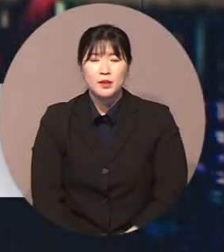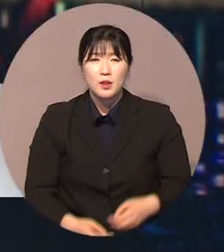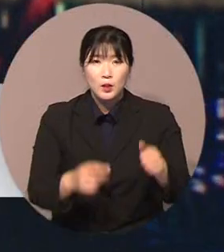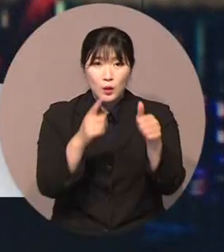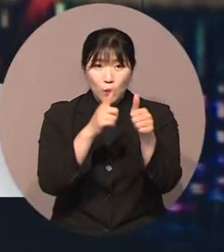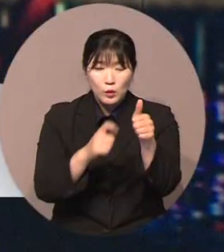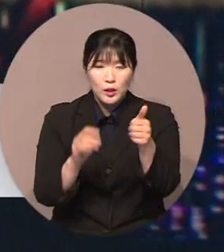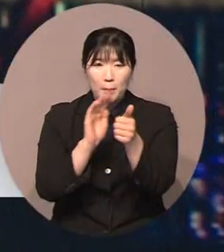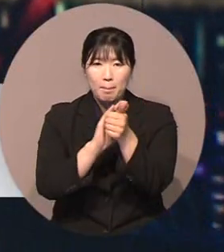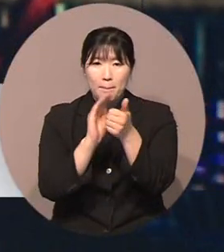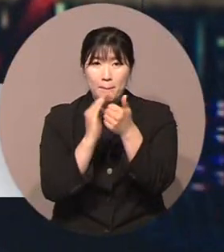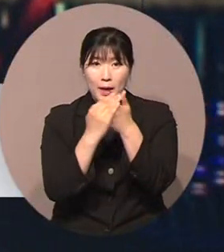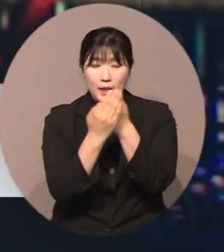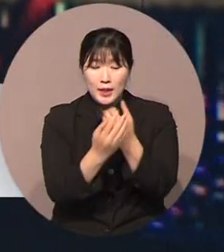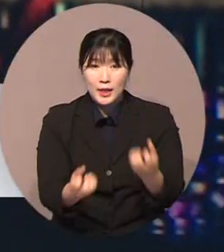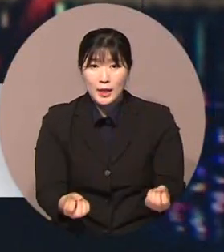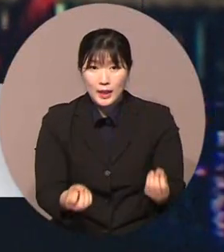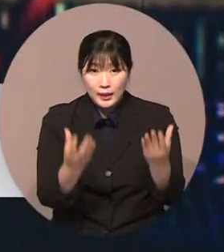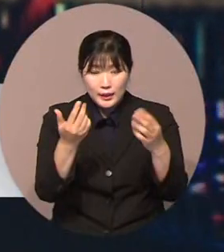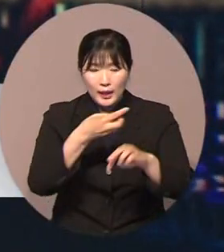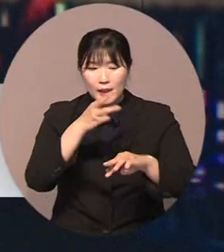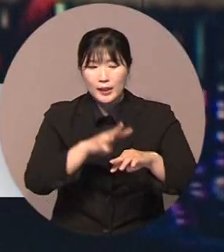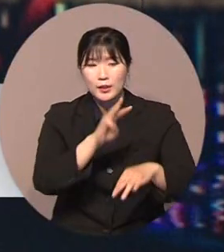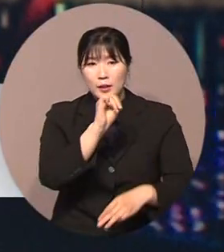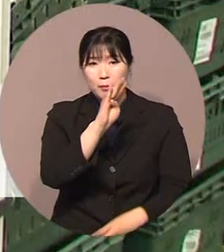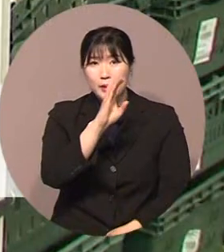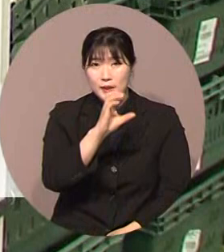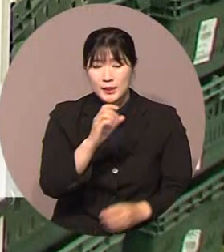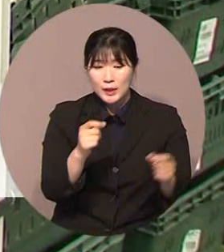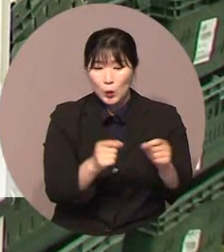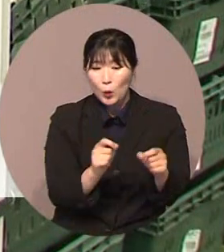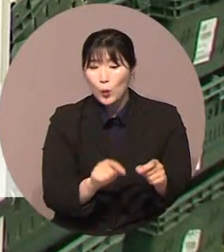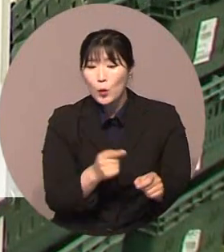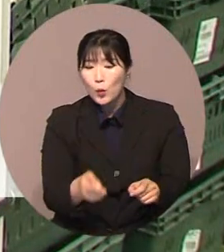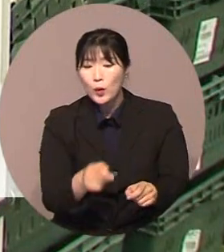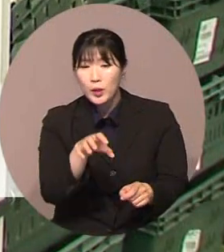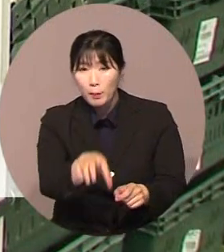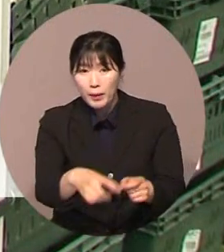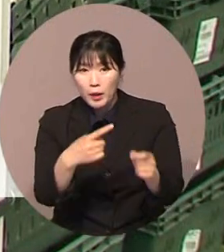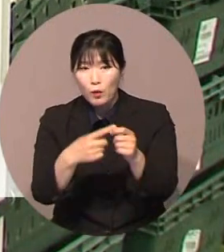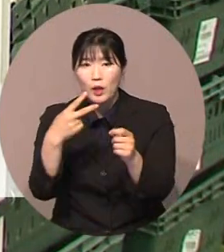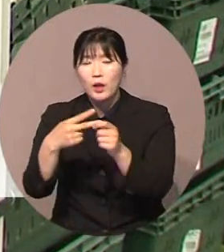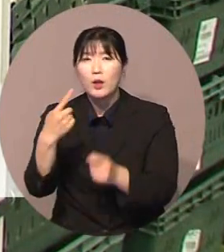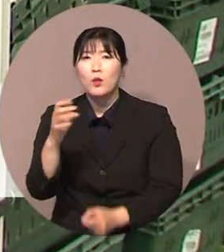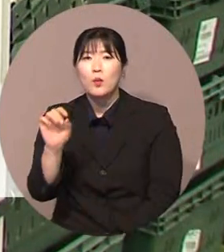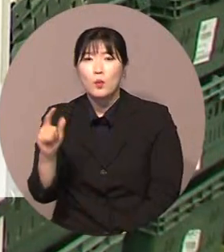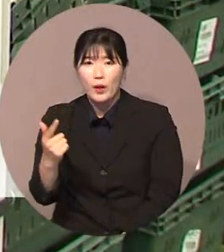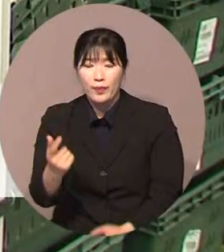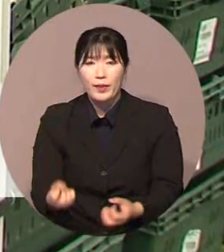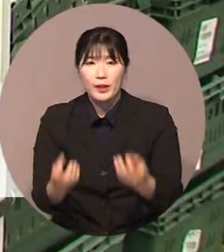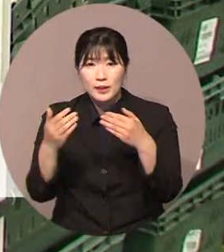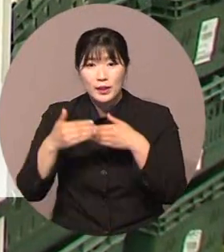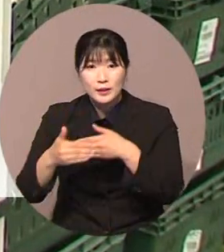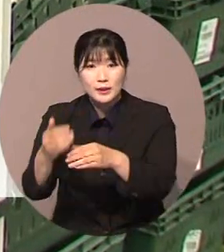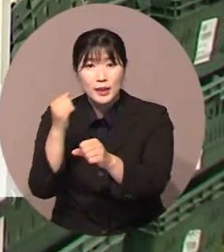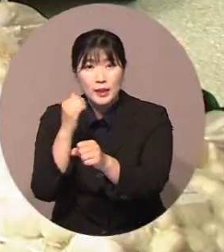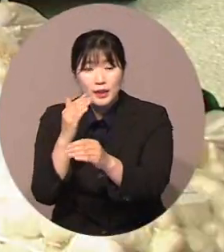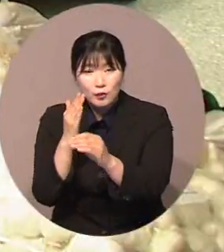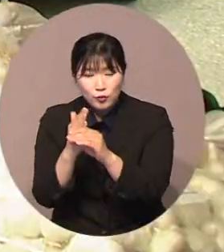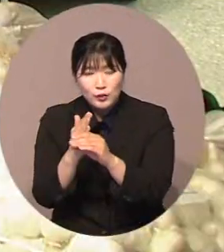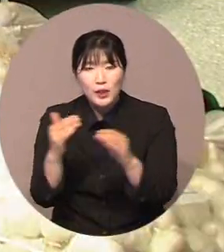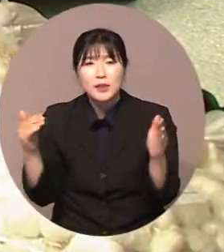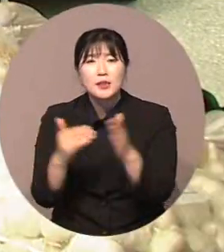홍성 마늘 으뜸 한마당 행사가 대전 mbc 옆 파머스 161 도룡점과 도안대로점에서 열려 다음 달